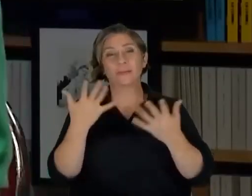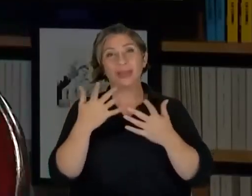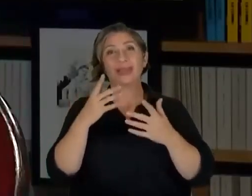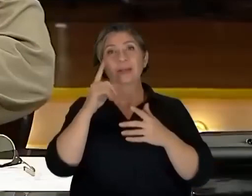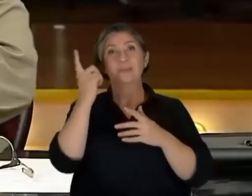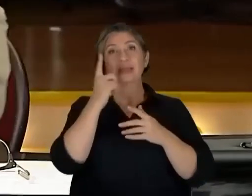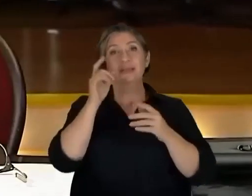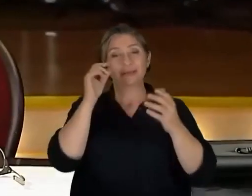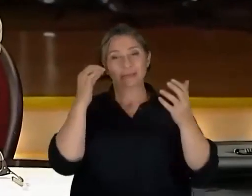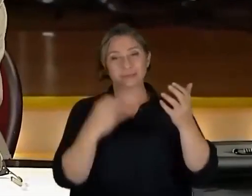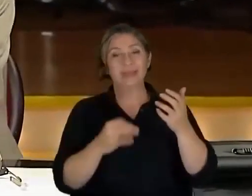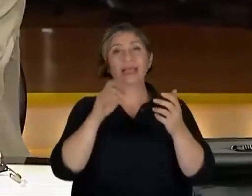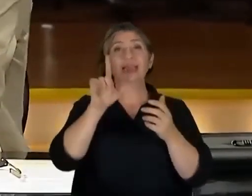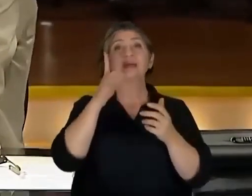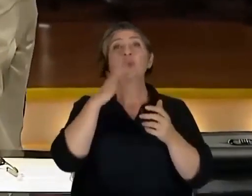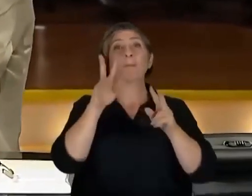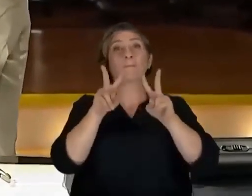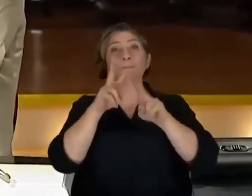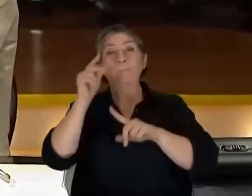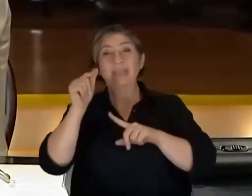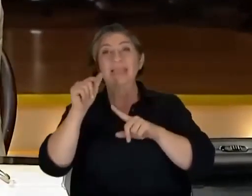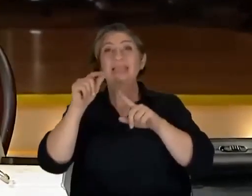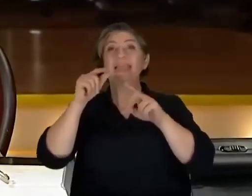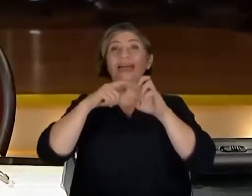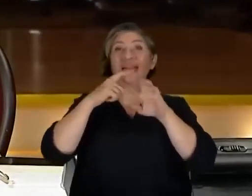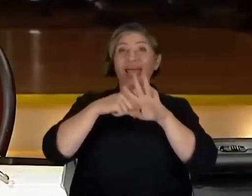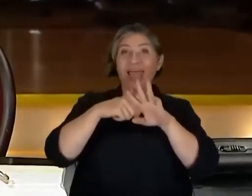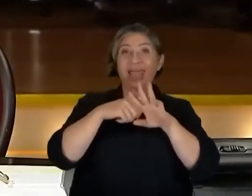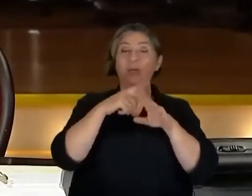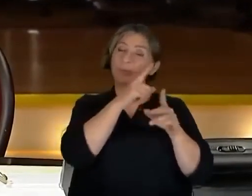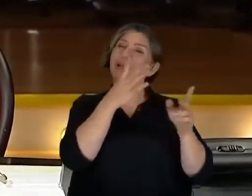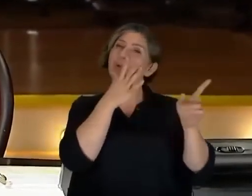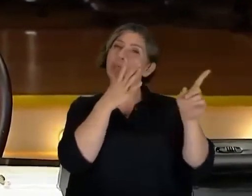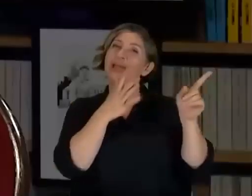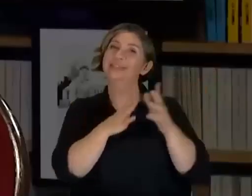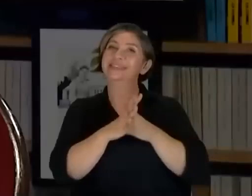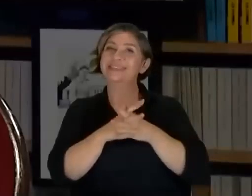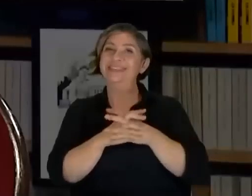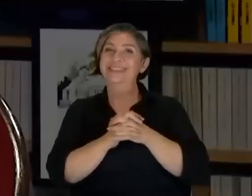nota filan ihtiyacınız yok mu mesela? Bir mi filan? Onlar onu şey yapabiliyorlar. Yok.